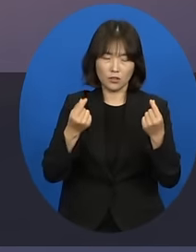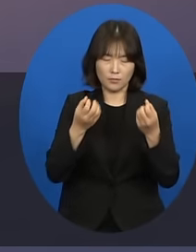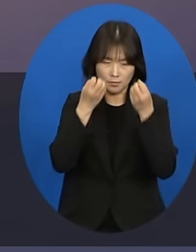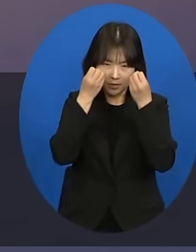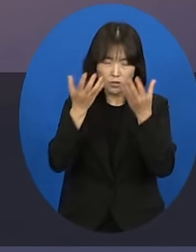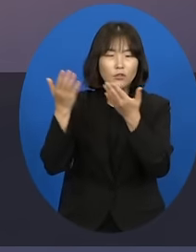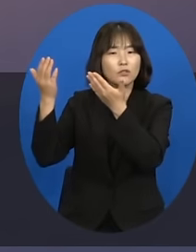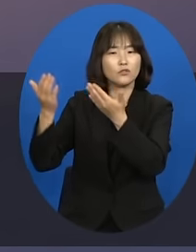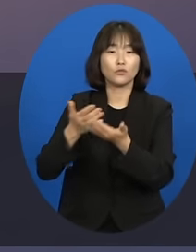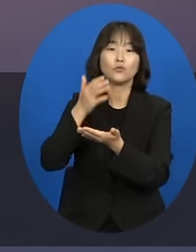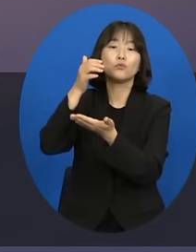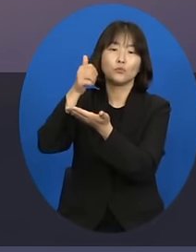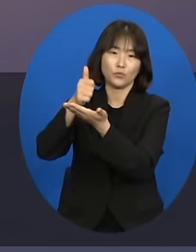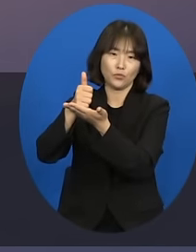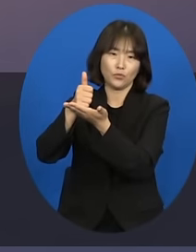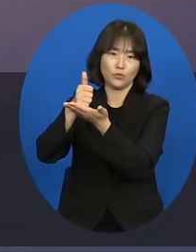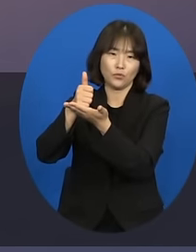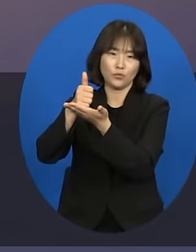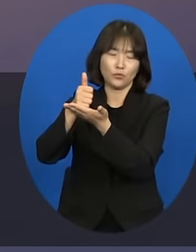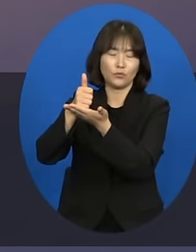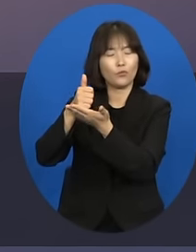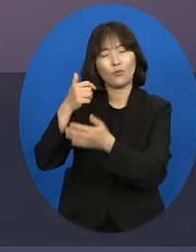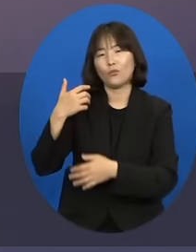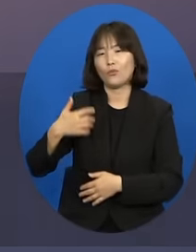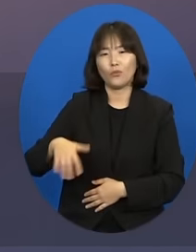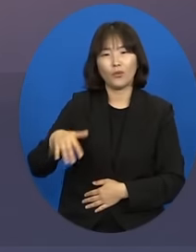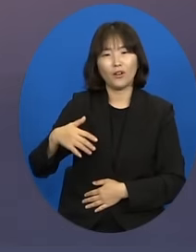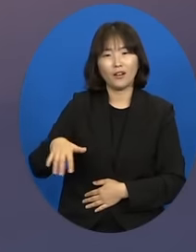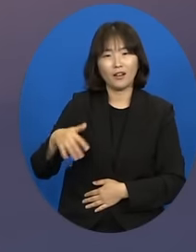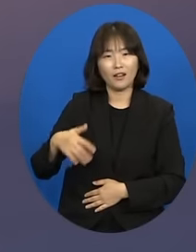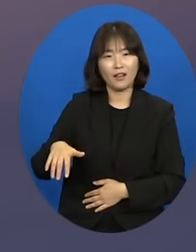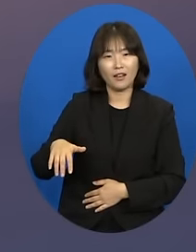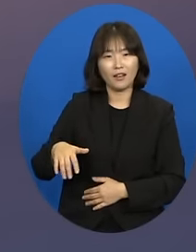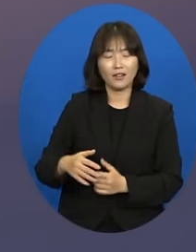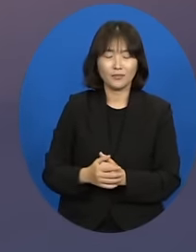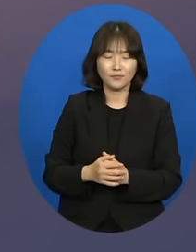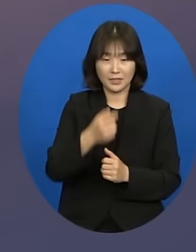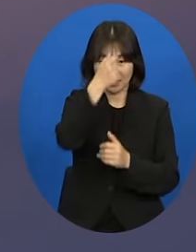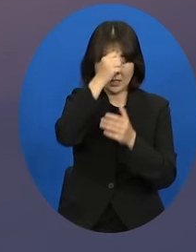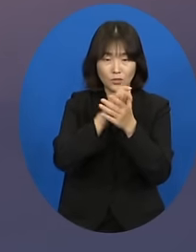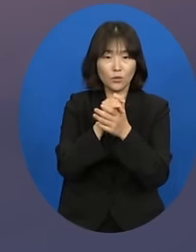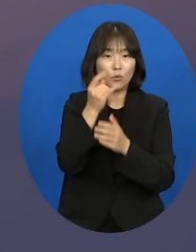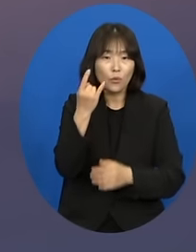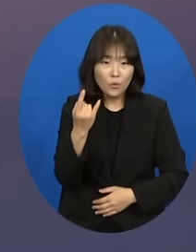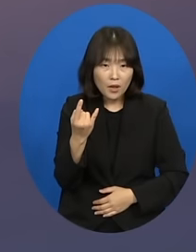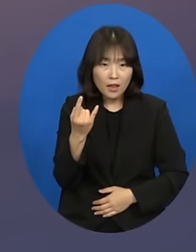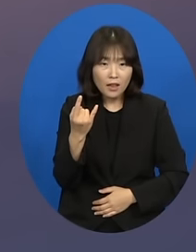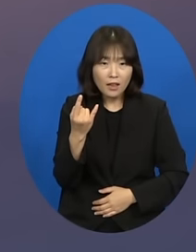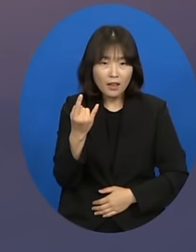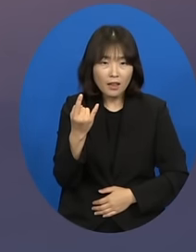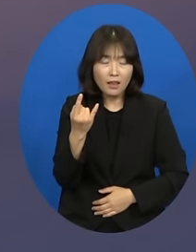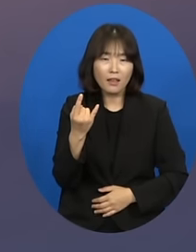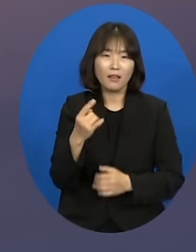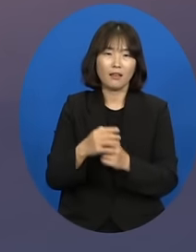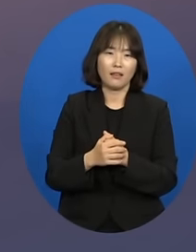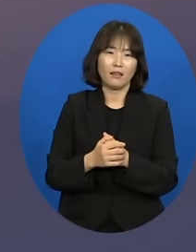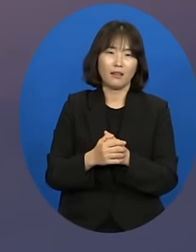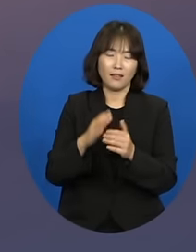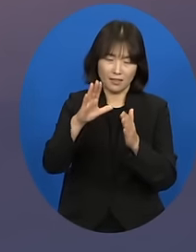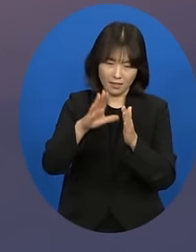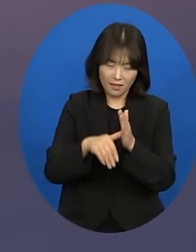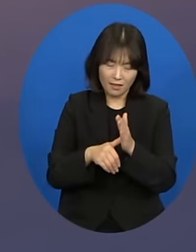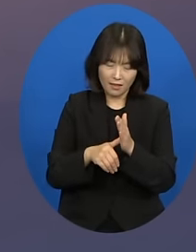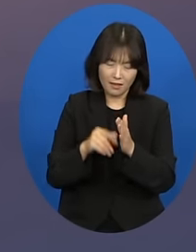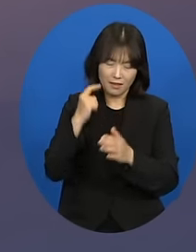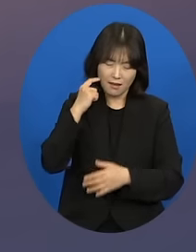분이시다. 와, 뭐 우리 아둘람 기도에 하나님의 나 이 말씀 못지않게 아름다운